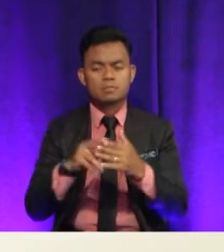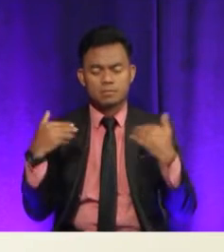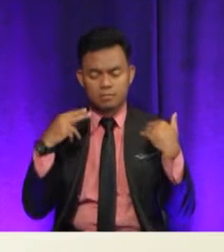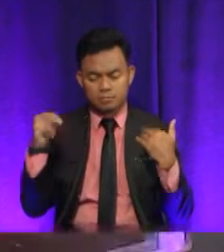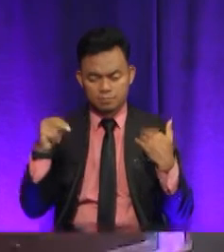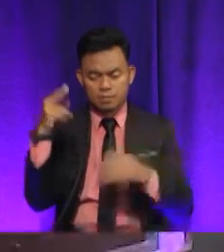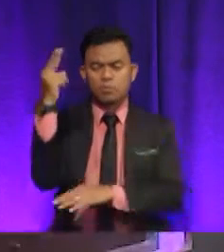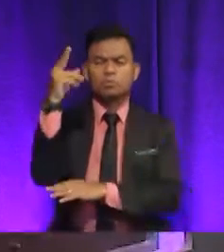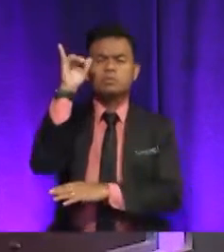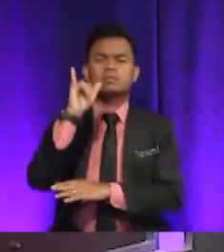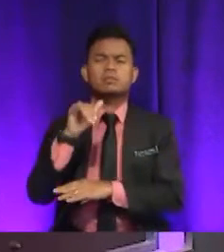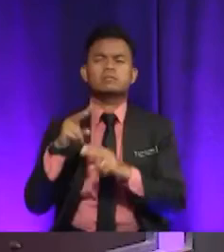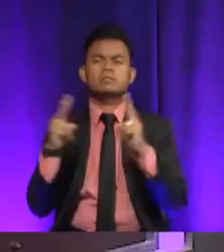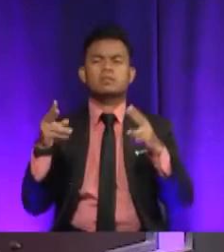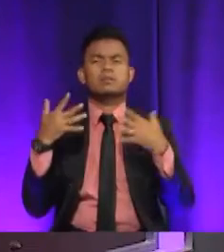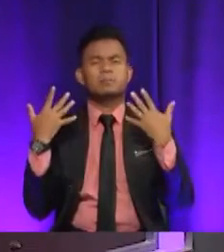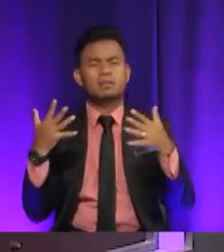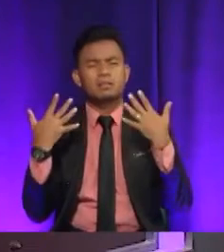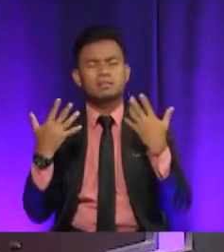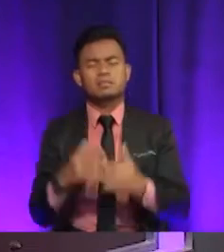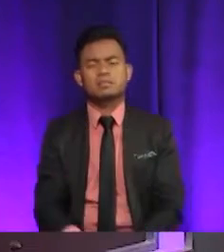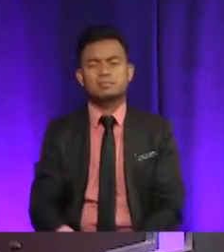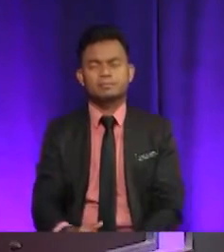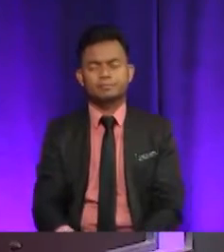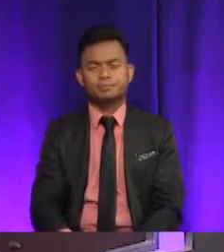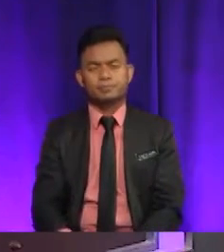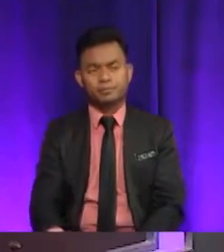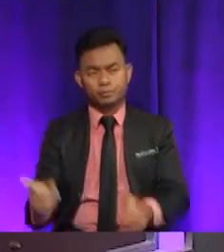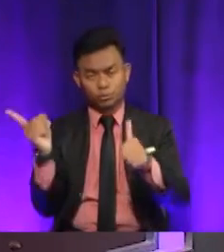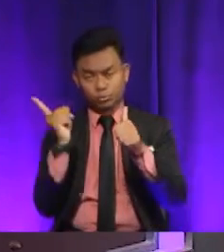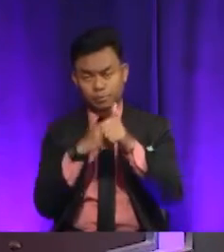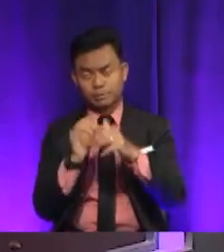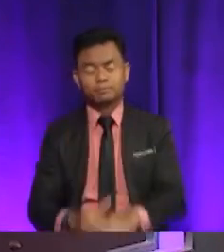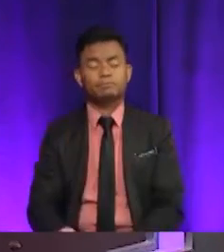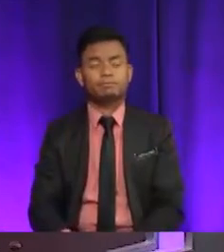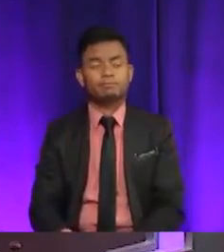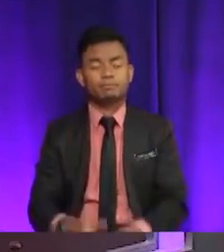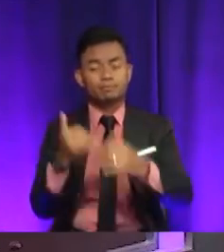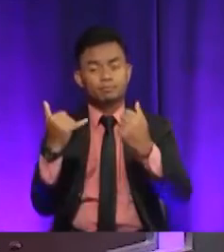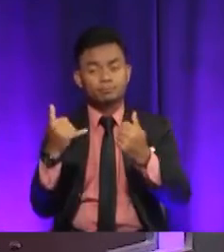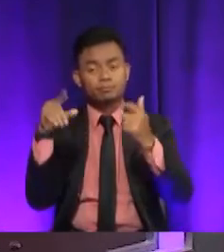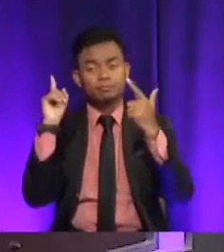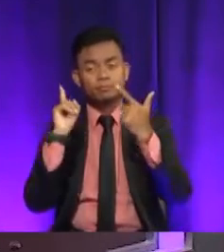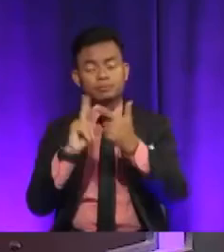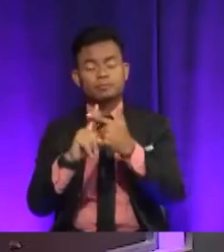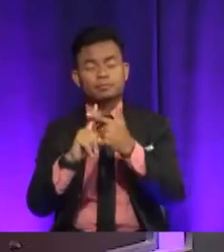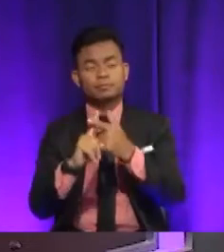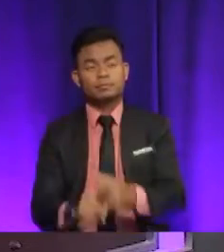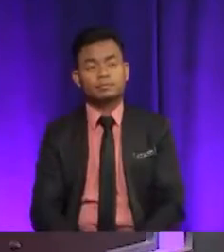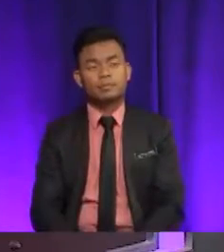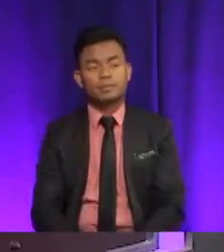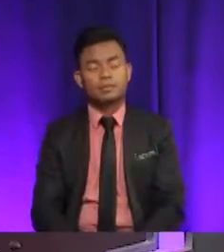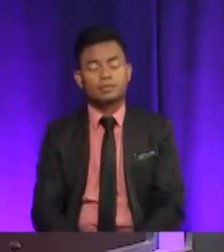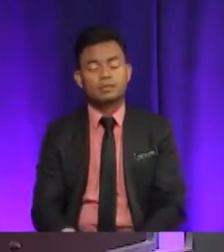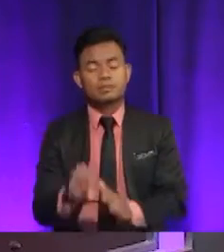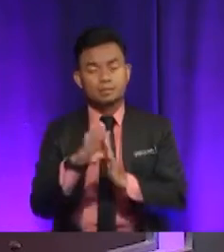Kenapa hutan semakin panas oke itu yang pertama yang kedua di mana kepribadian unggul yang kedua ialah